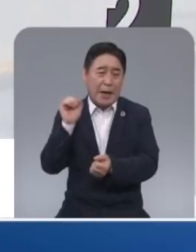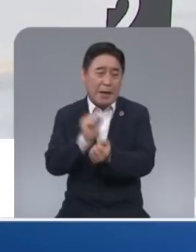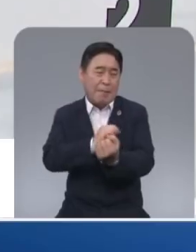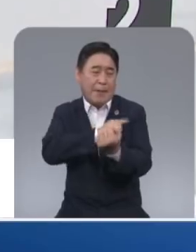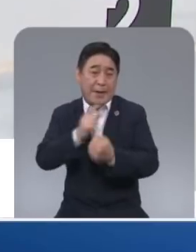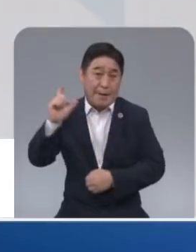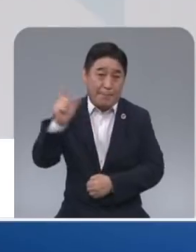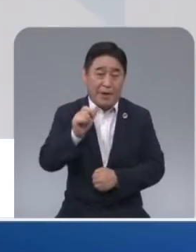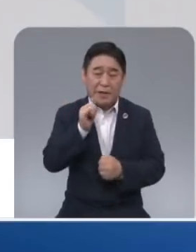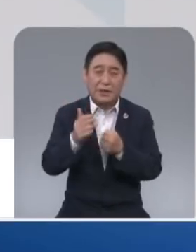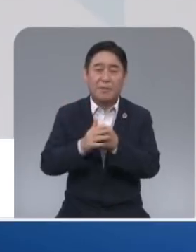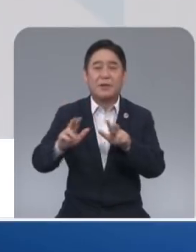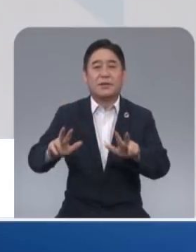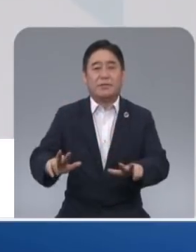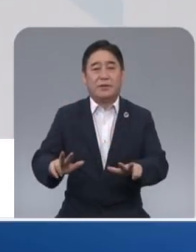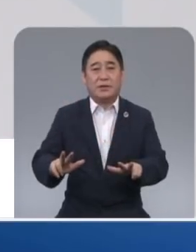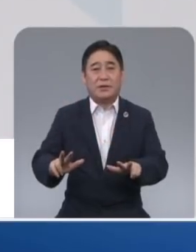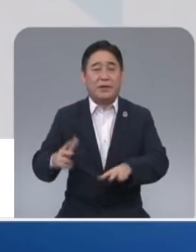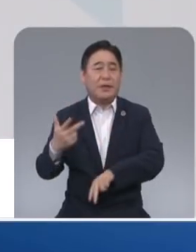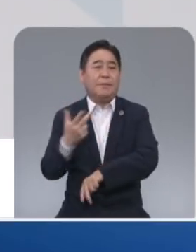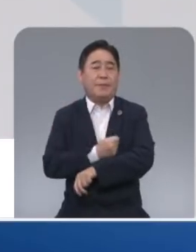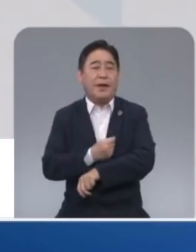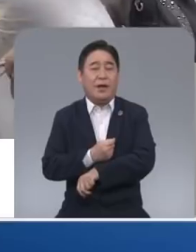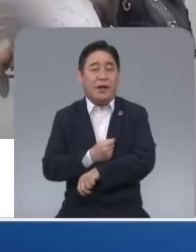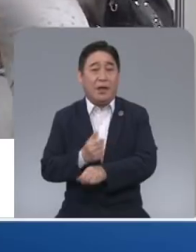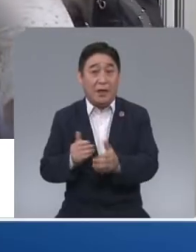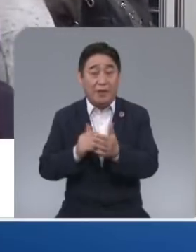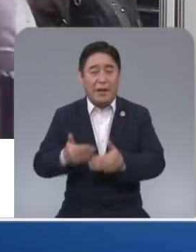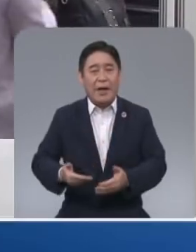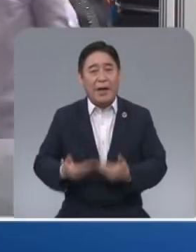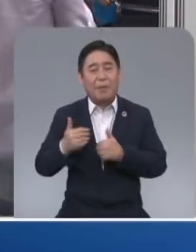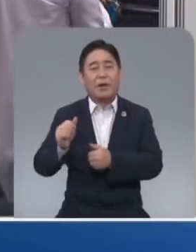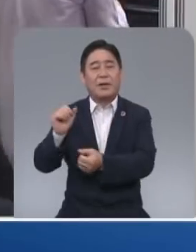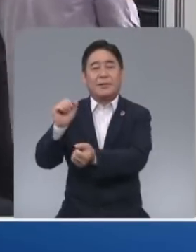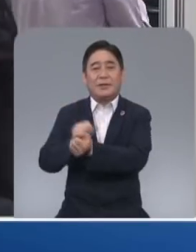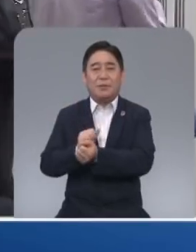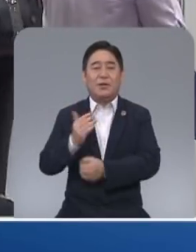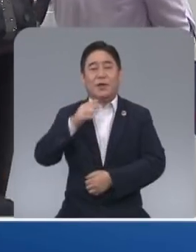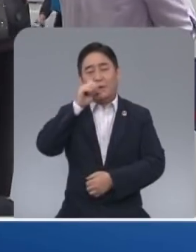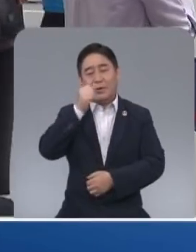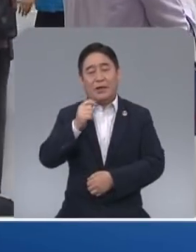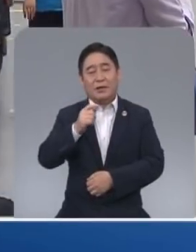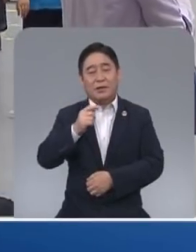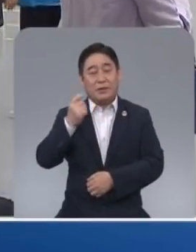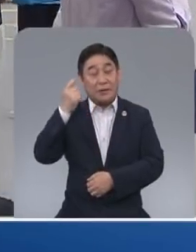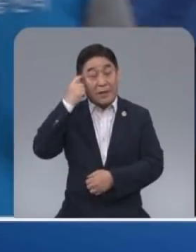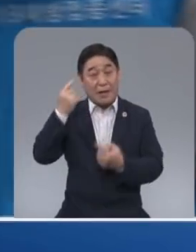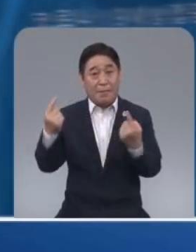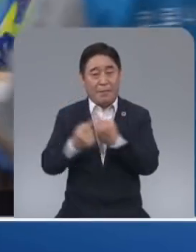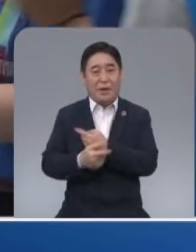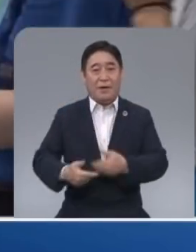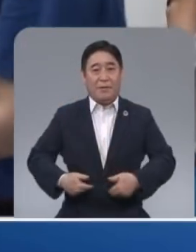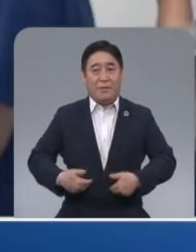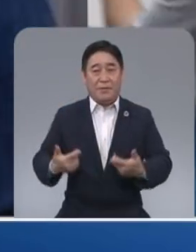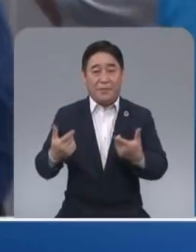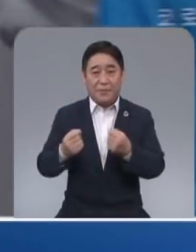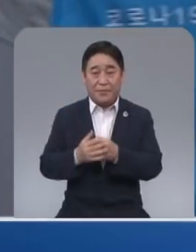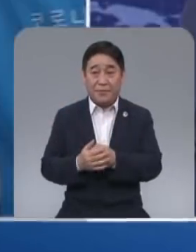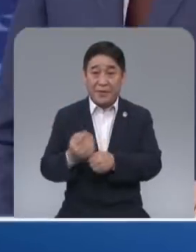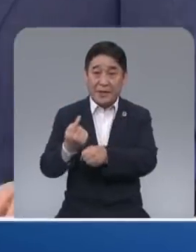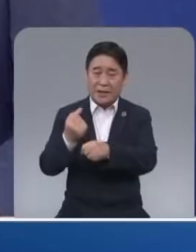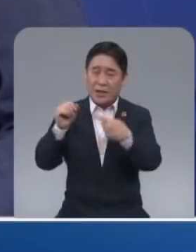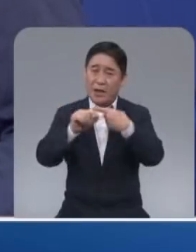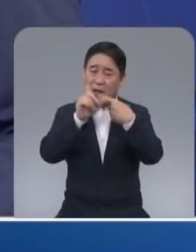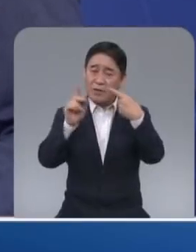보니까 일단 지금은 백신을 맞고 가볍게 앓고 가자 이런 것으로 좀 이렇게 시각이 좀 바뀔 필요가 있습니다. 네, 지난해